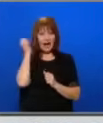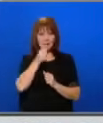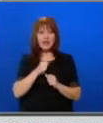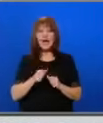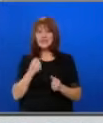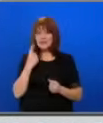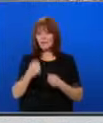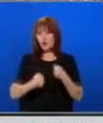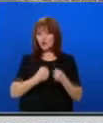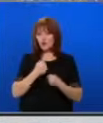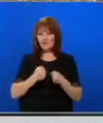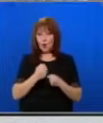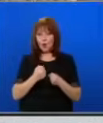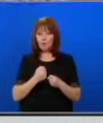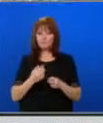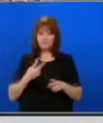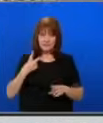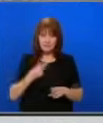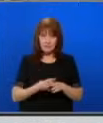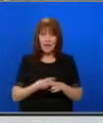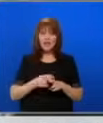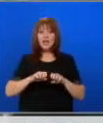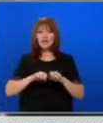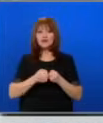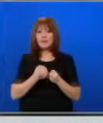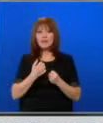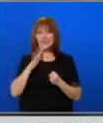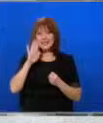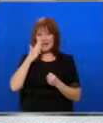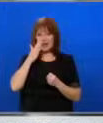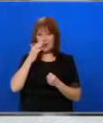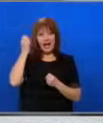реакция на шофьора предотвратила катастрофа. Изпочупени са предното и страничното стъкло.